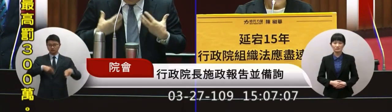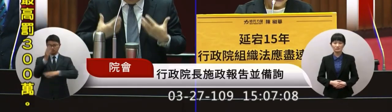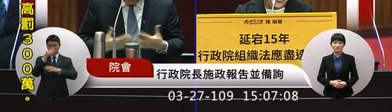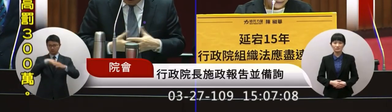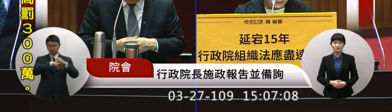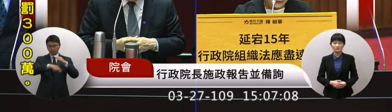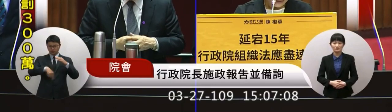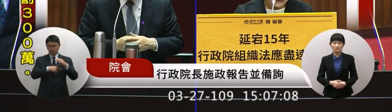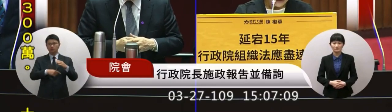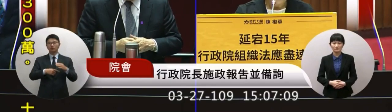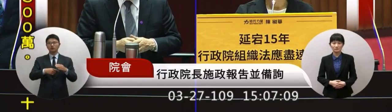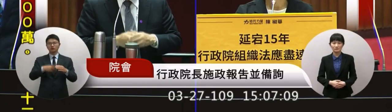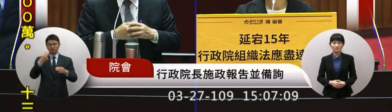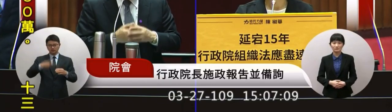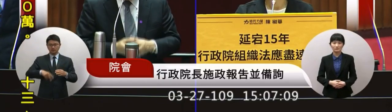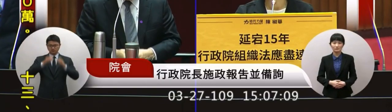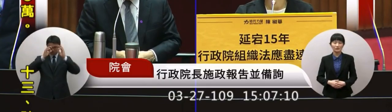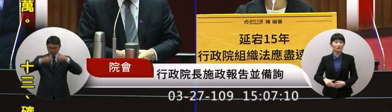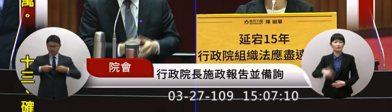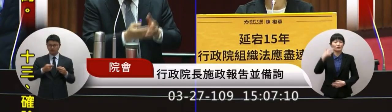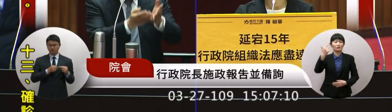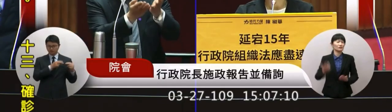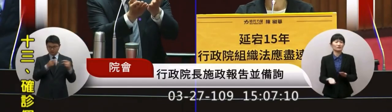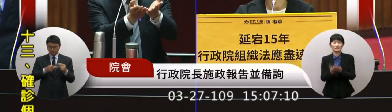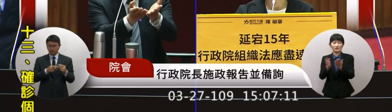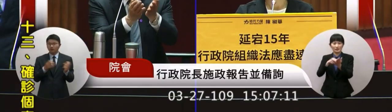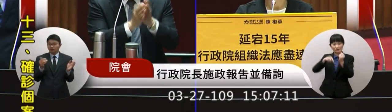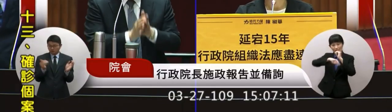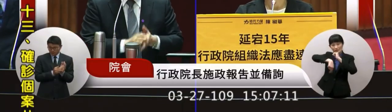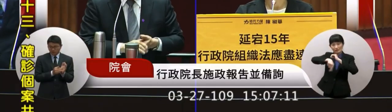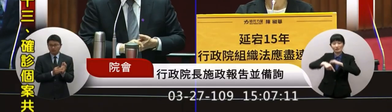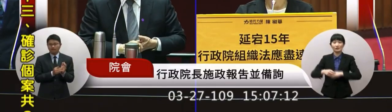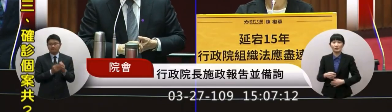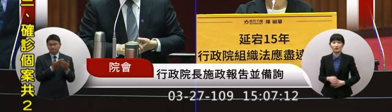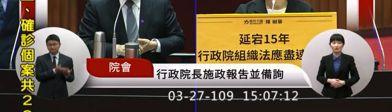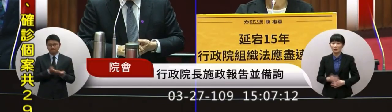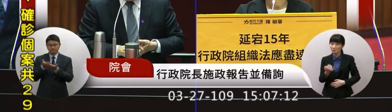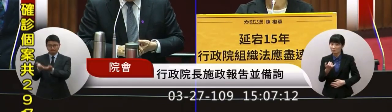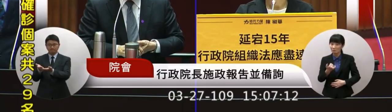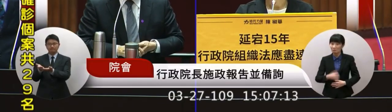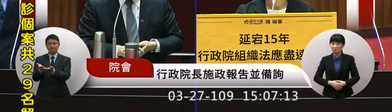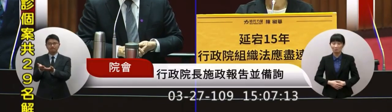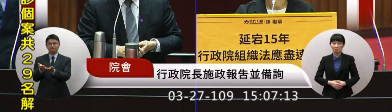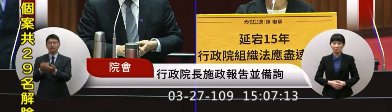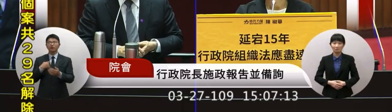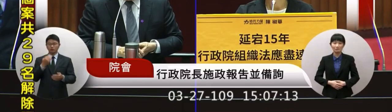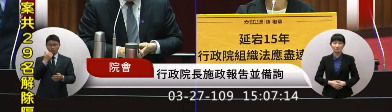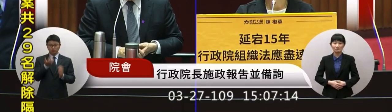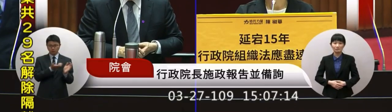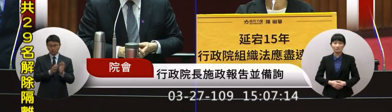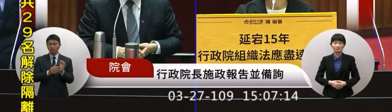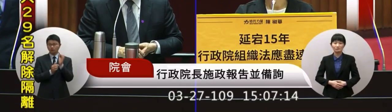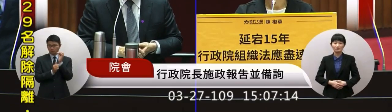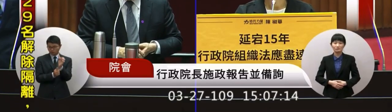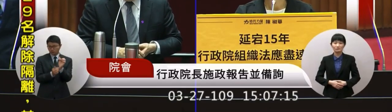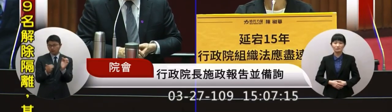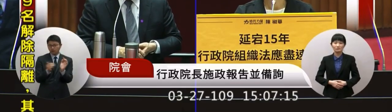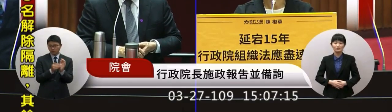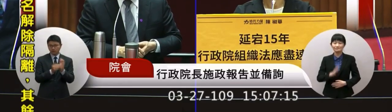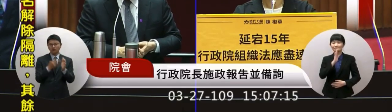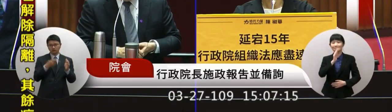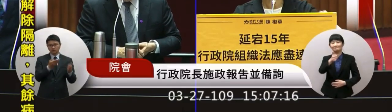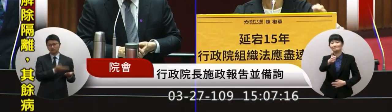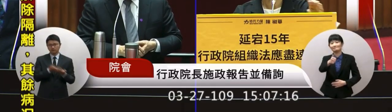边再重新检讨 整个法案后，再送吗？ 完成后会送贵